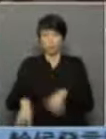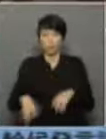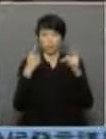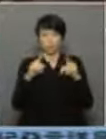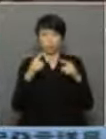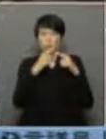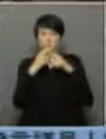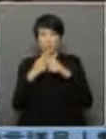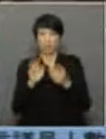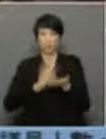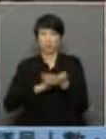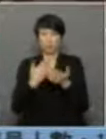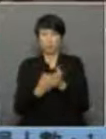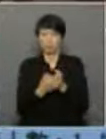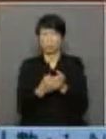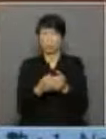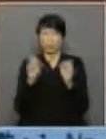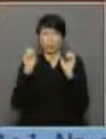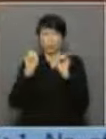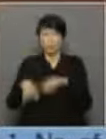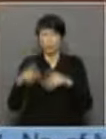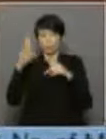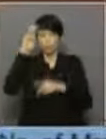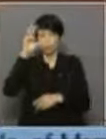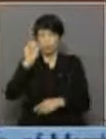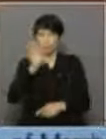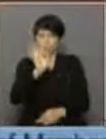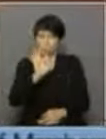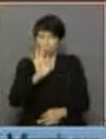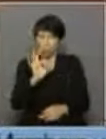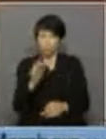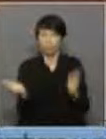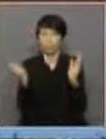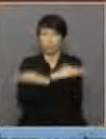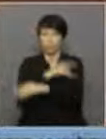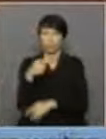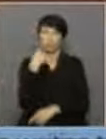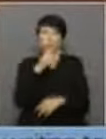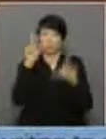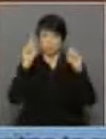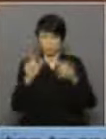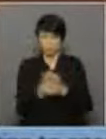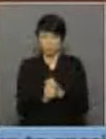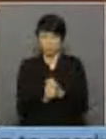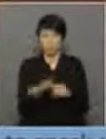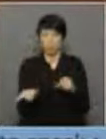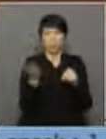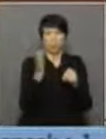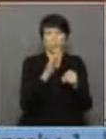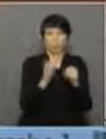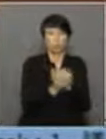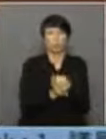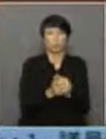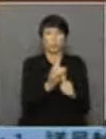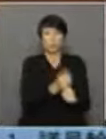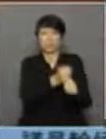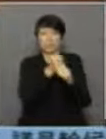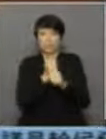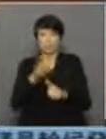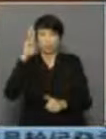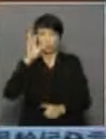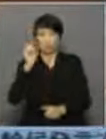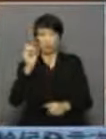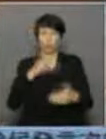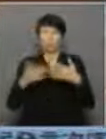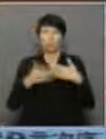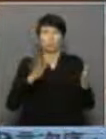嘛？但你不棄將軍澳，係嘛？即係調轉咁樣嚟講啦，係嘛？或者叫保住個將軍澳冇事，咁然後就